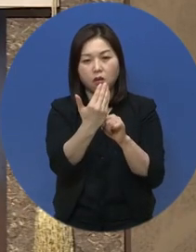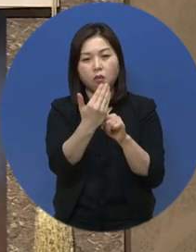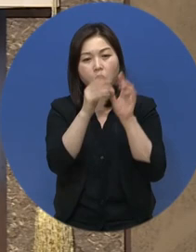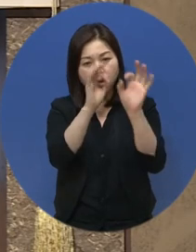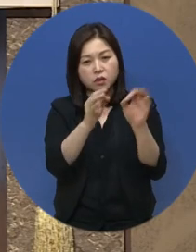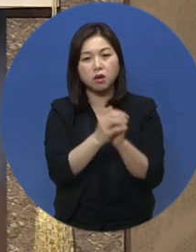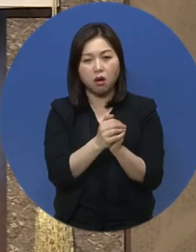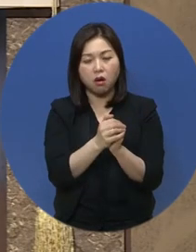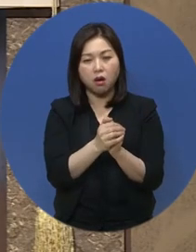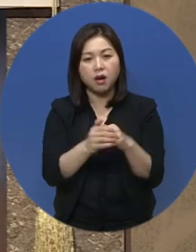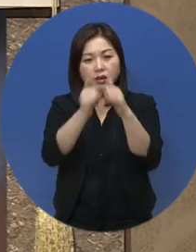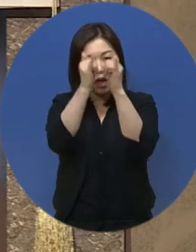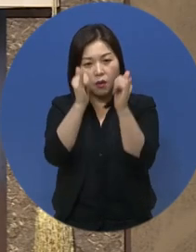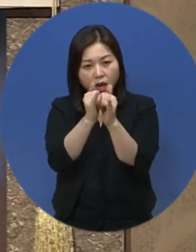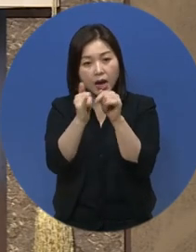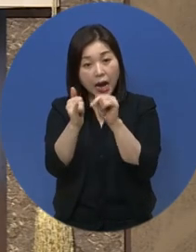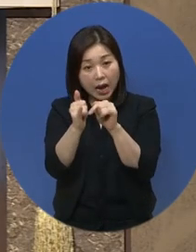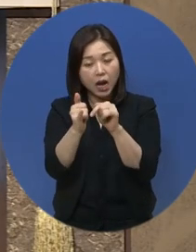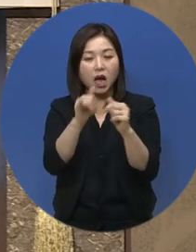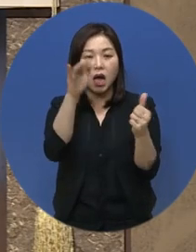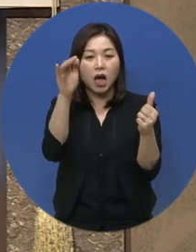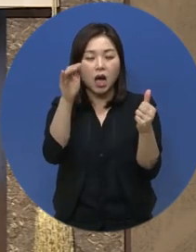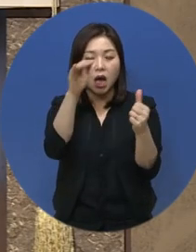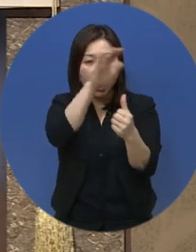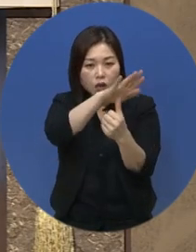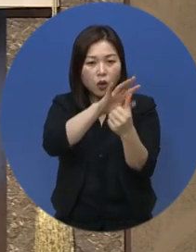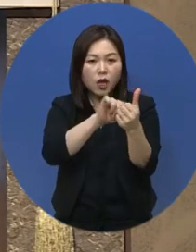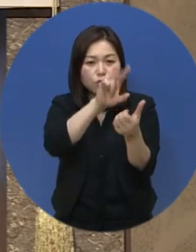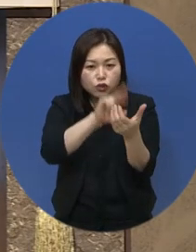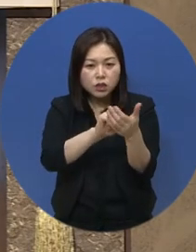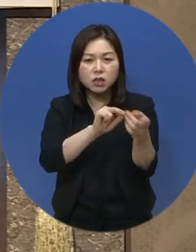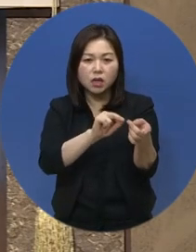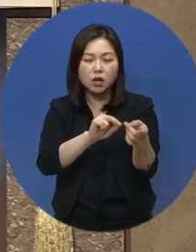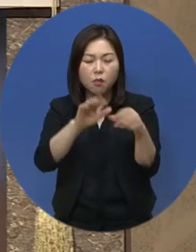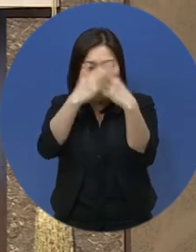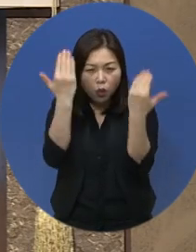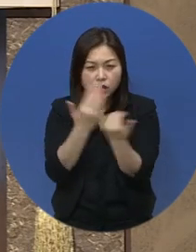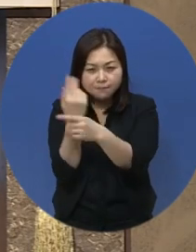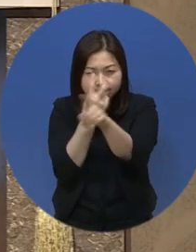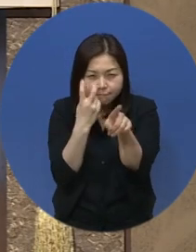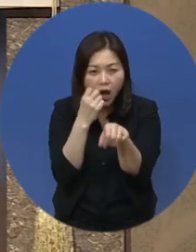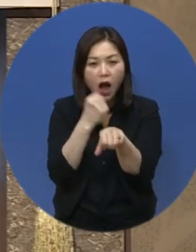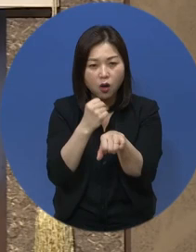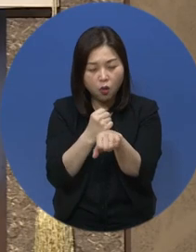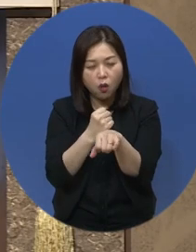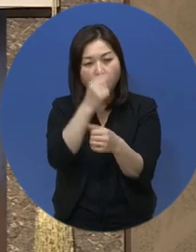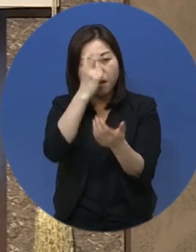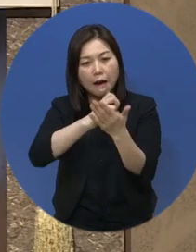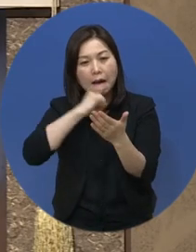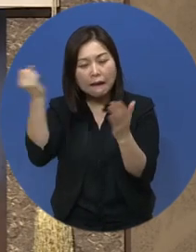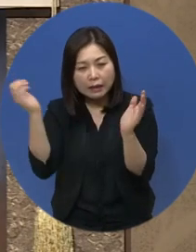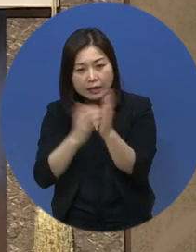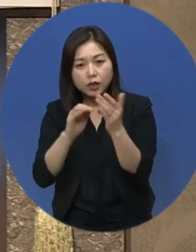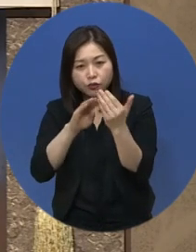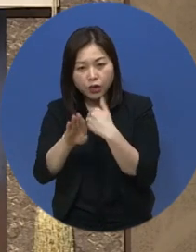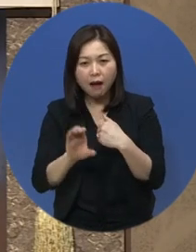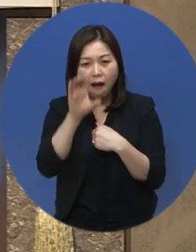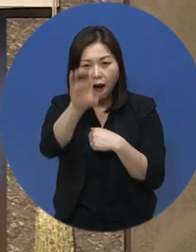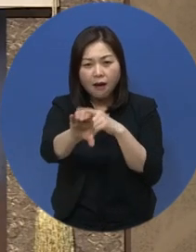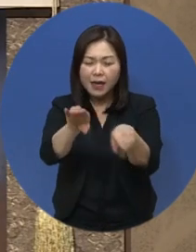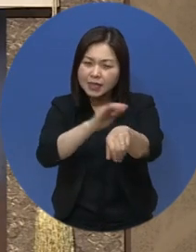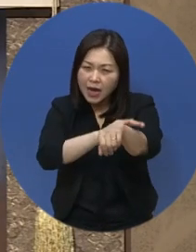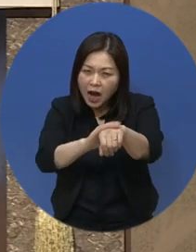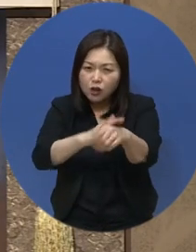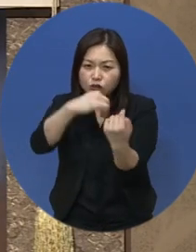아동의 문제를 전반적으로 네. 같이 모니터링하고 법이 통과가 돼서 현장에 잘 연착륙하고 뿌리 내릴 수 있도록